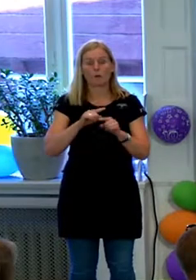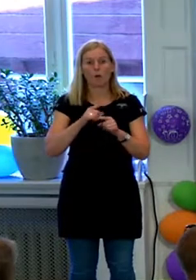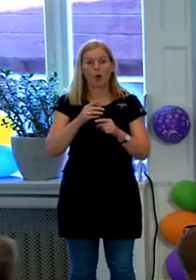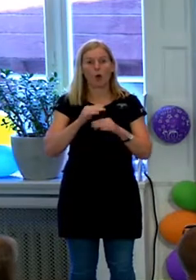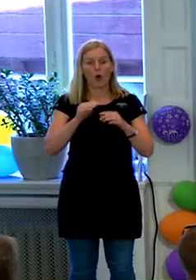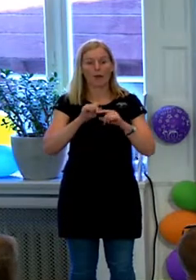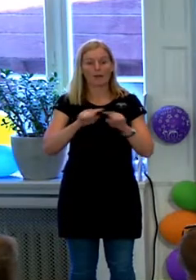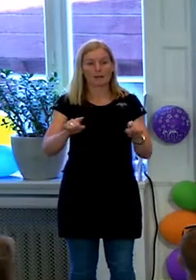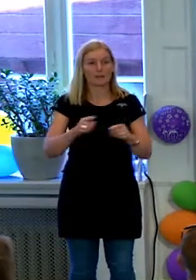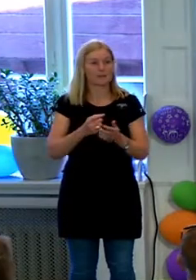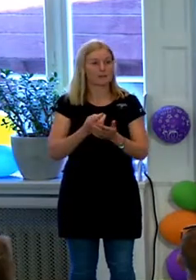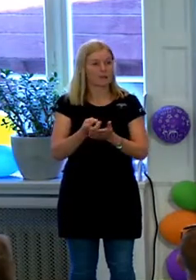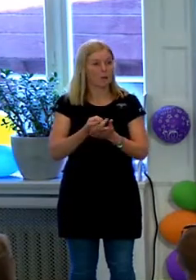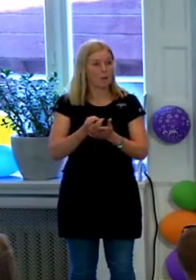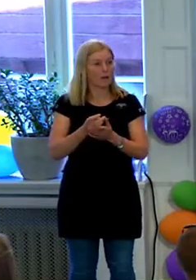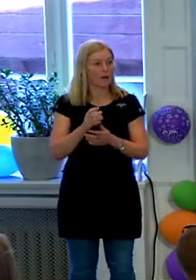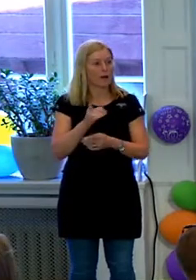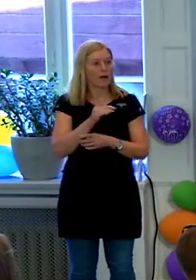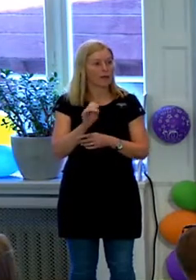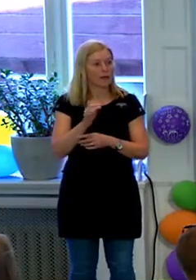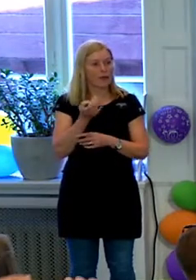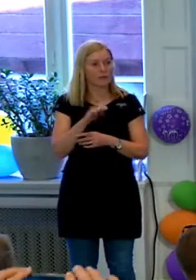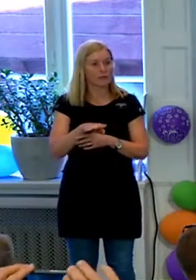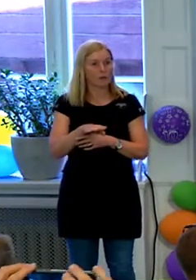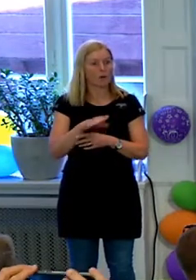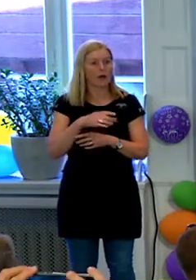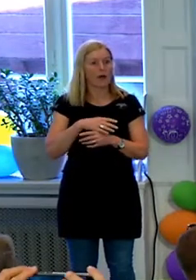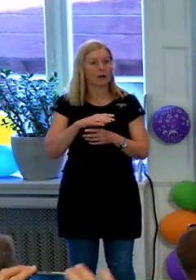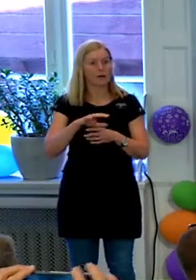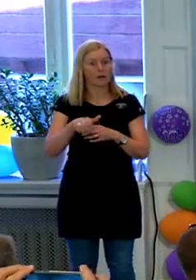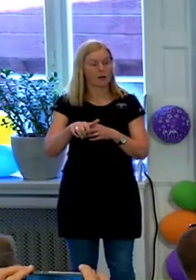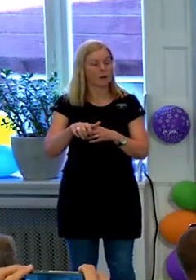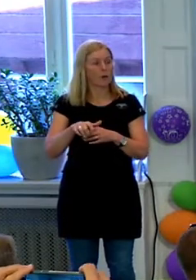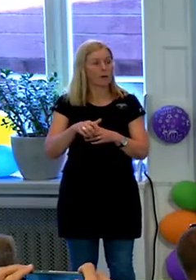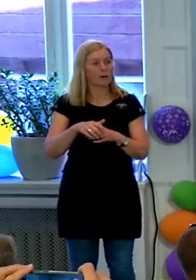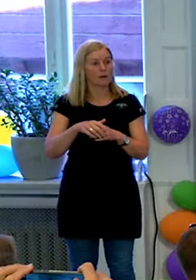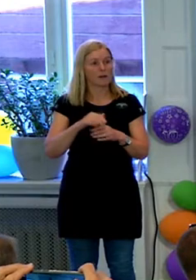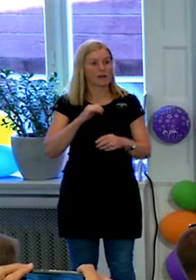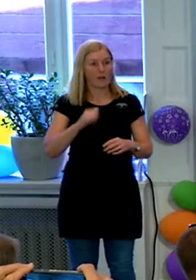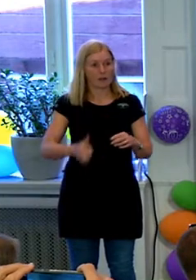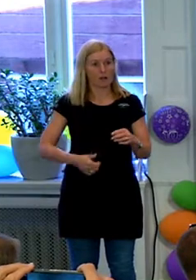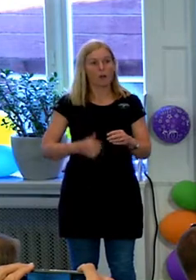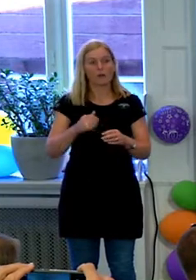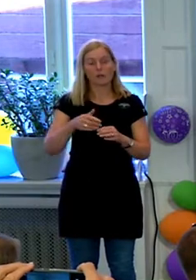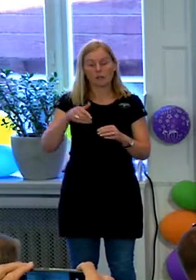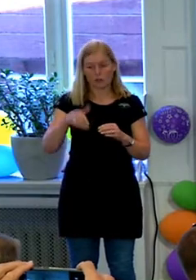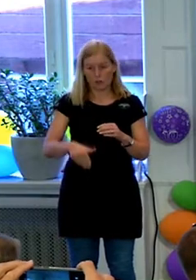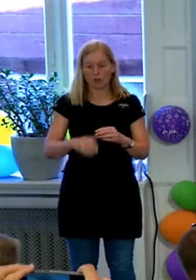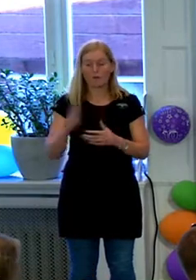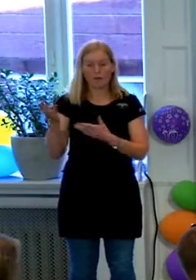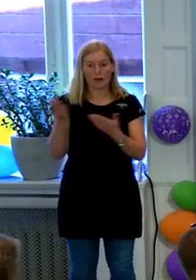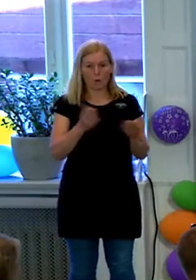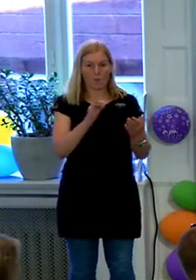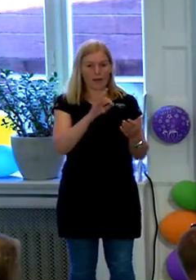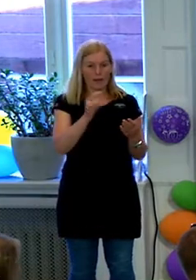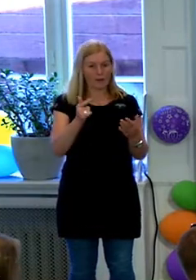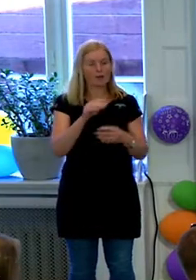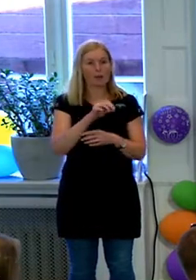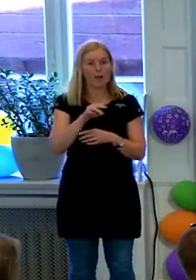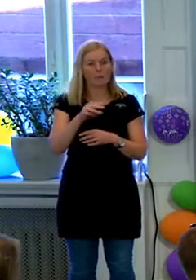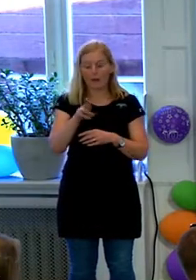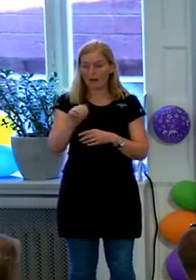höghastighetståg. Vi har Lennart Andersson, regionaldirektör Syd, Trafikverket. Där har vi Lennart, välkommen upp. Och Ann-Marie